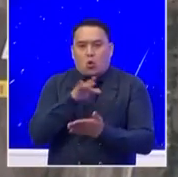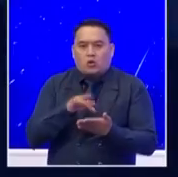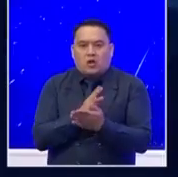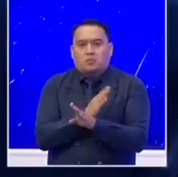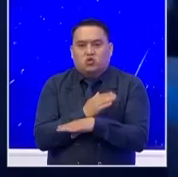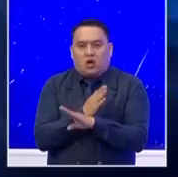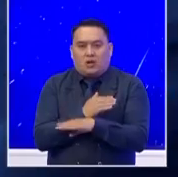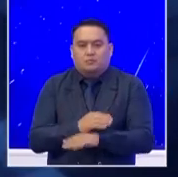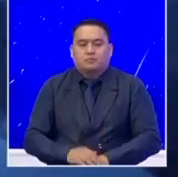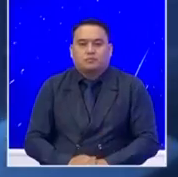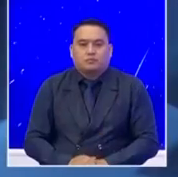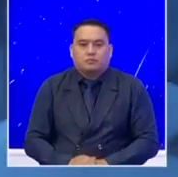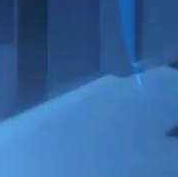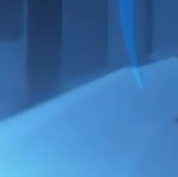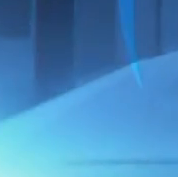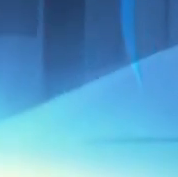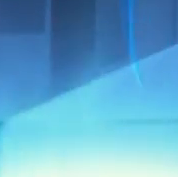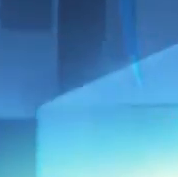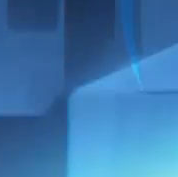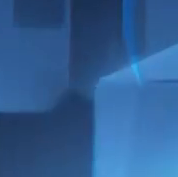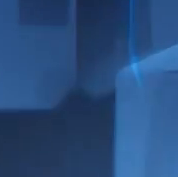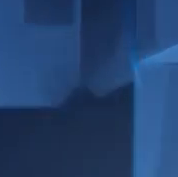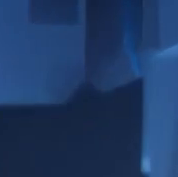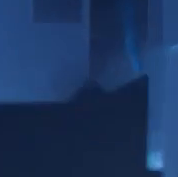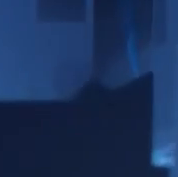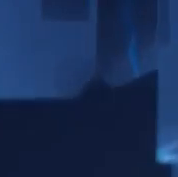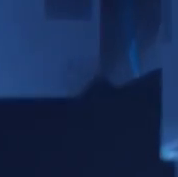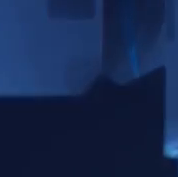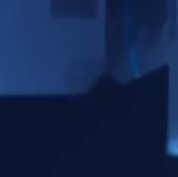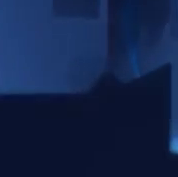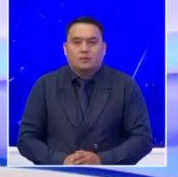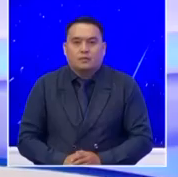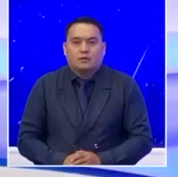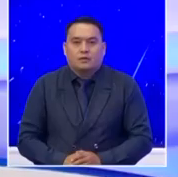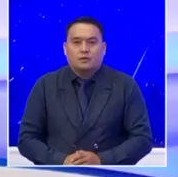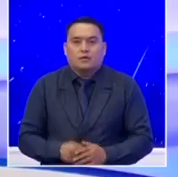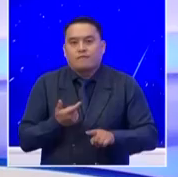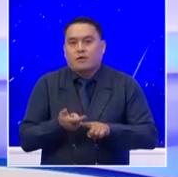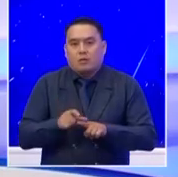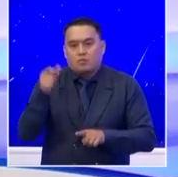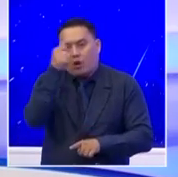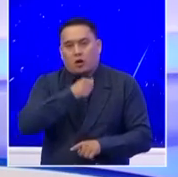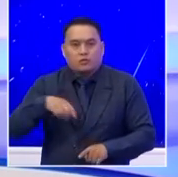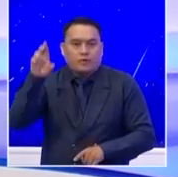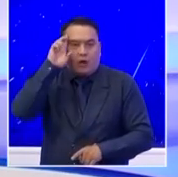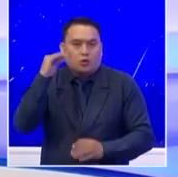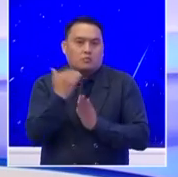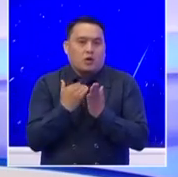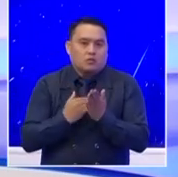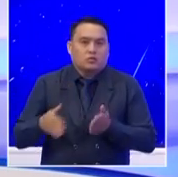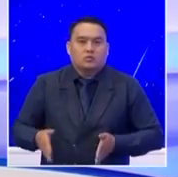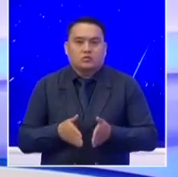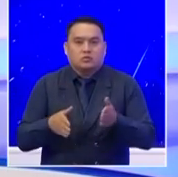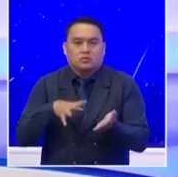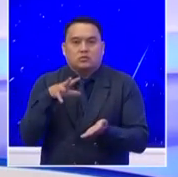Капшигай. Азат Жумаханов, Абзал Нусипов, телекомпания ЖТСУ, Талдыкурган. В этом году в рамках государственной программы